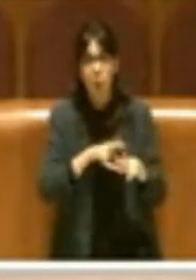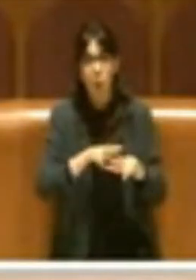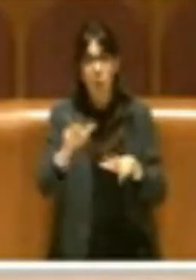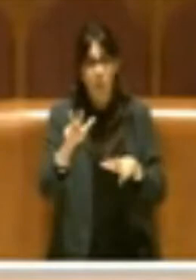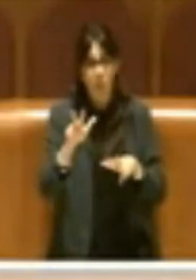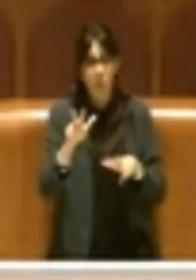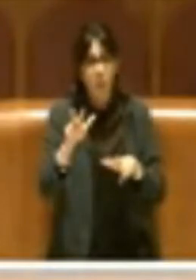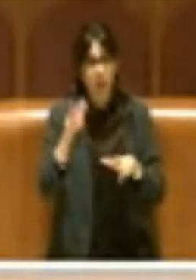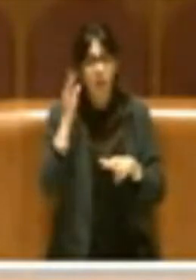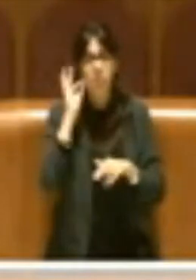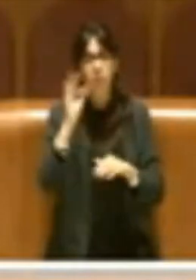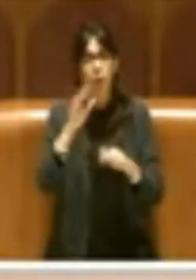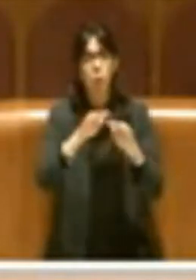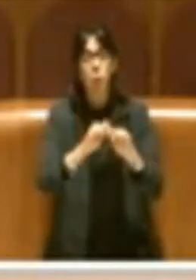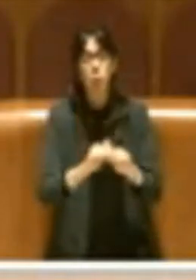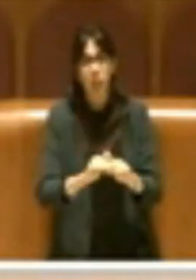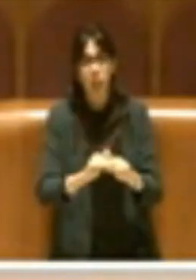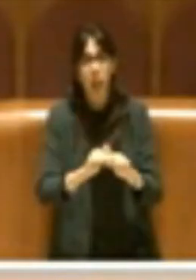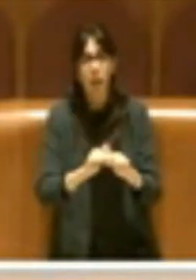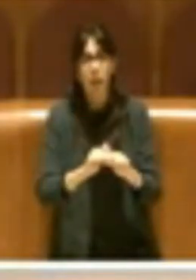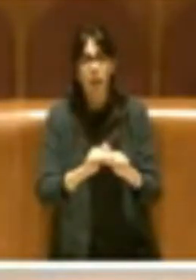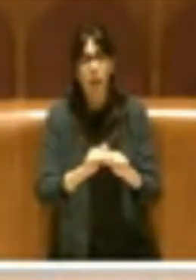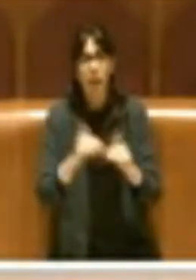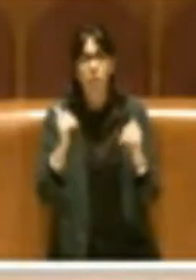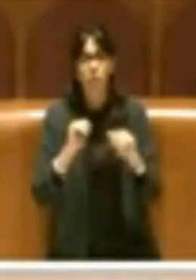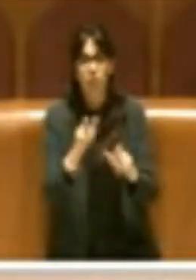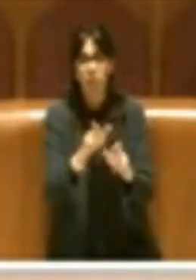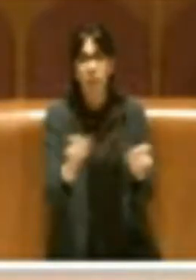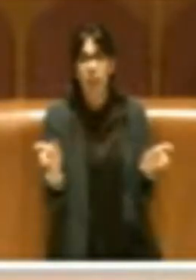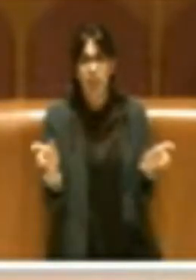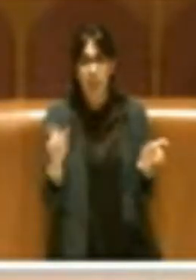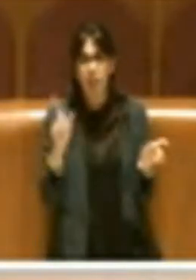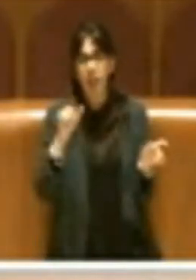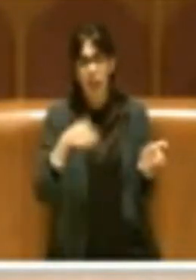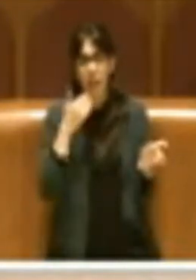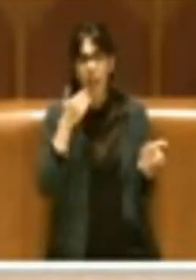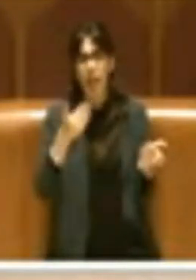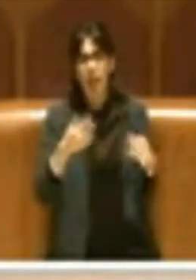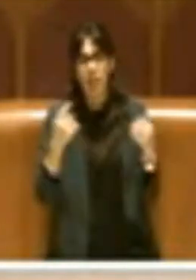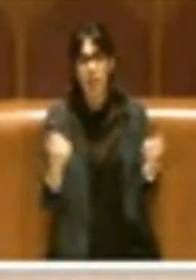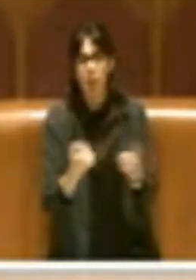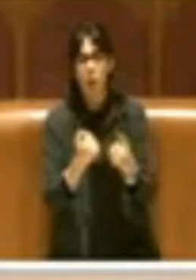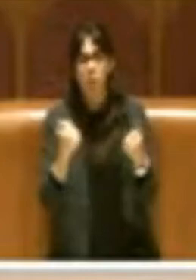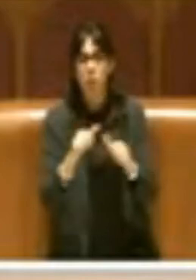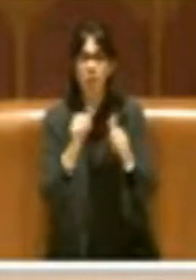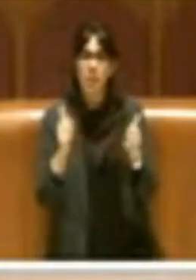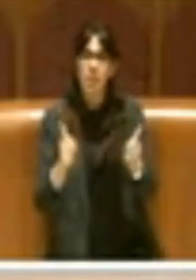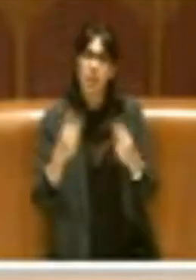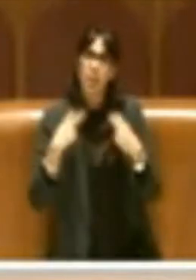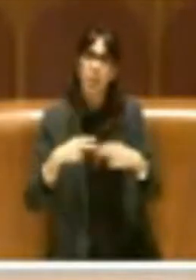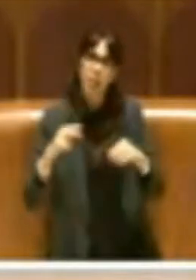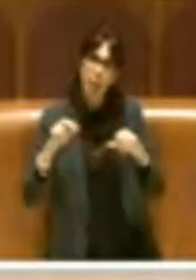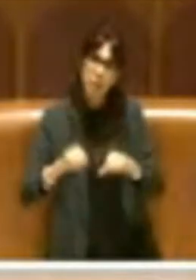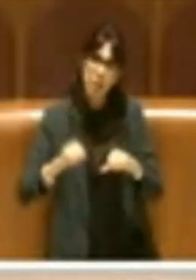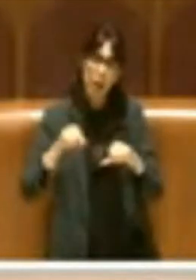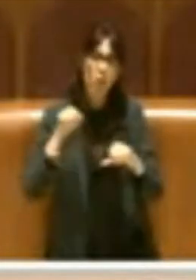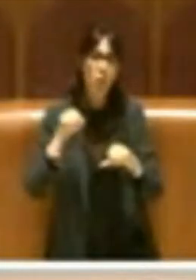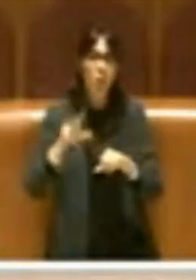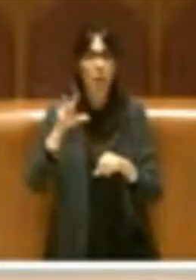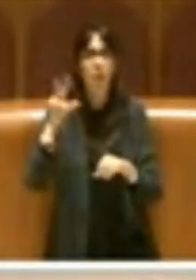per la tutela dei cittadini anche attraverso la promozione di stili di vita sani è stato